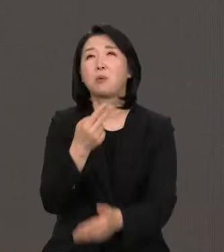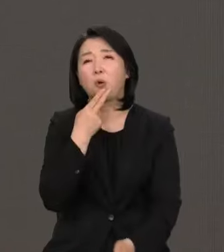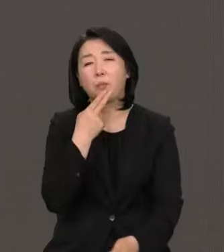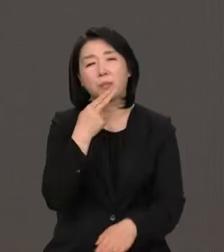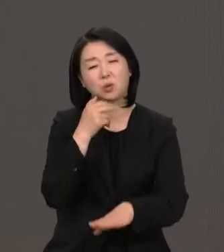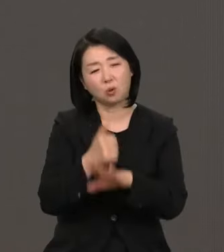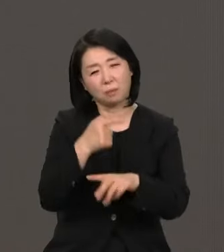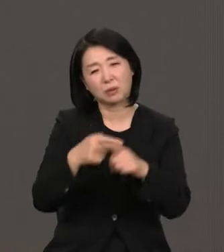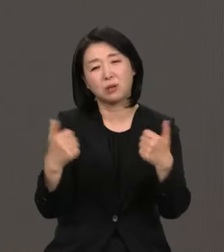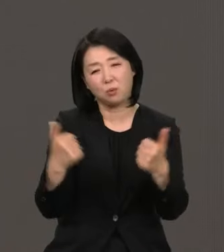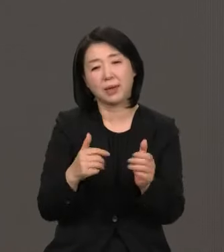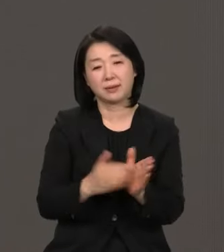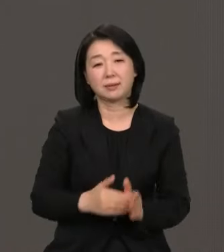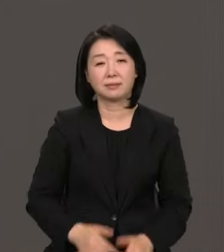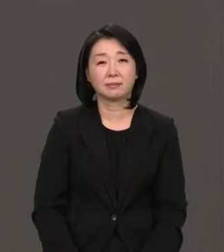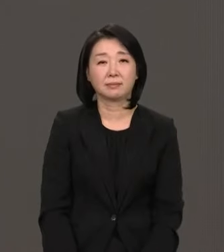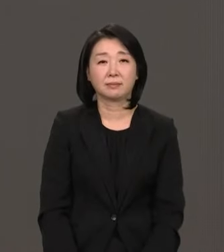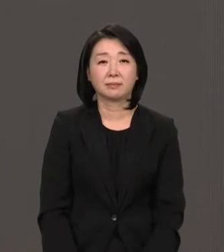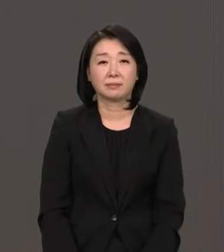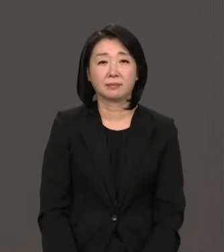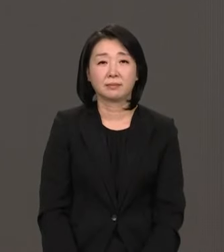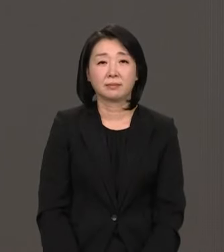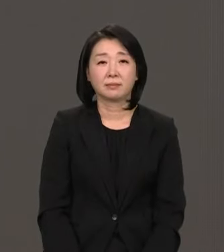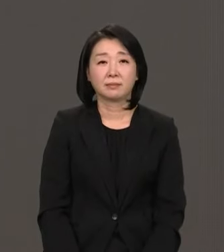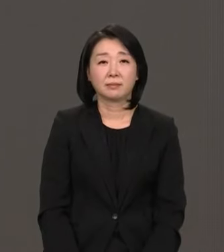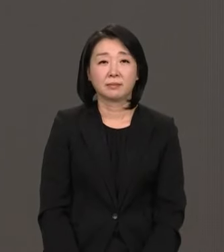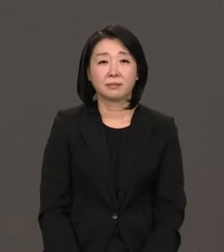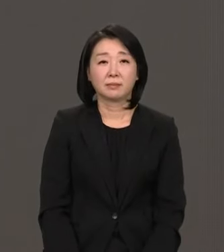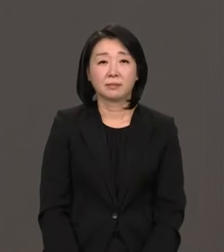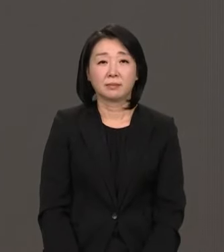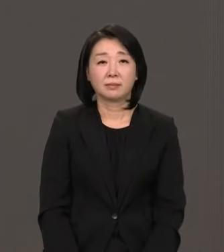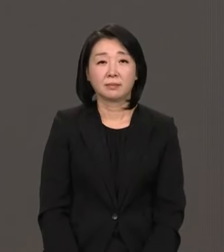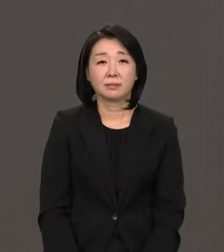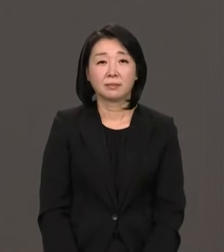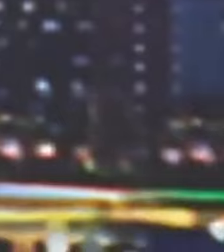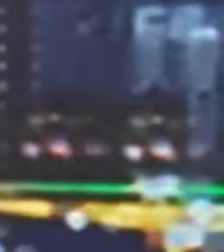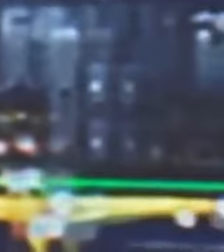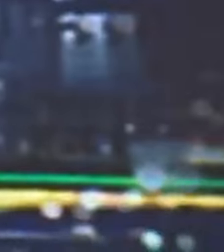될 전망입니다. JTBC 황예린입니다.